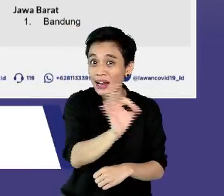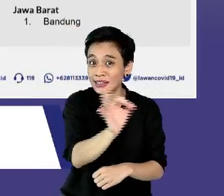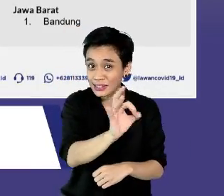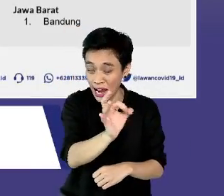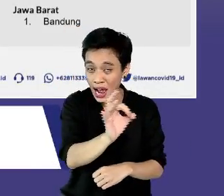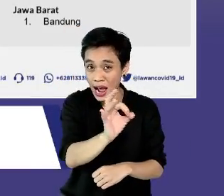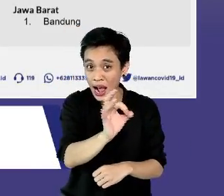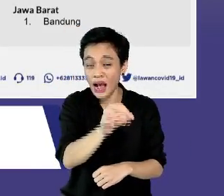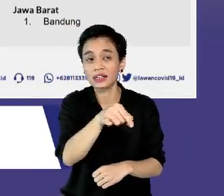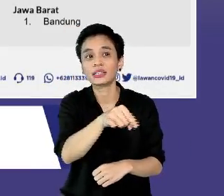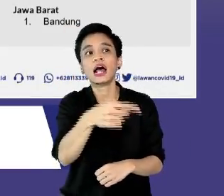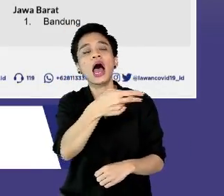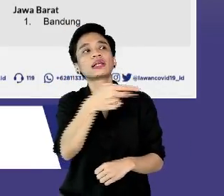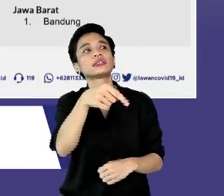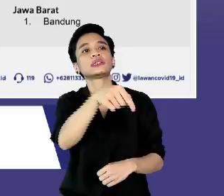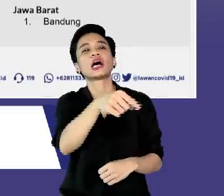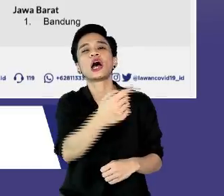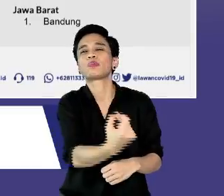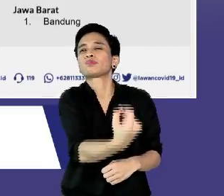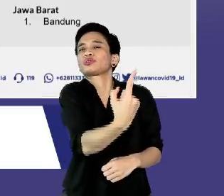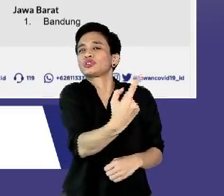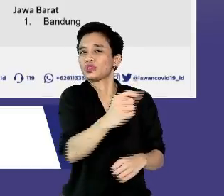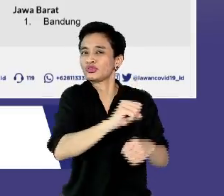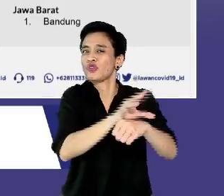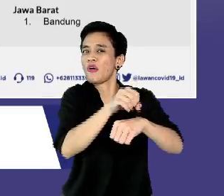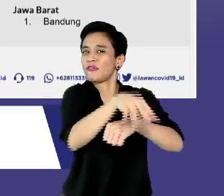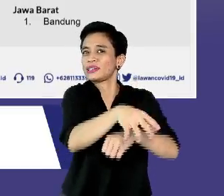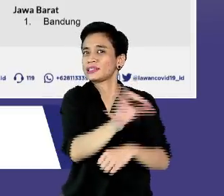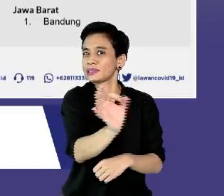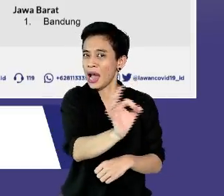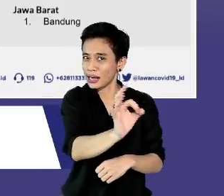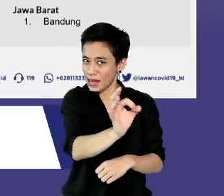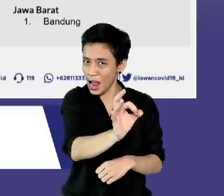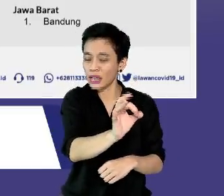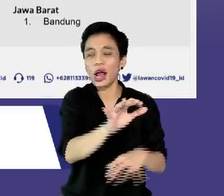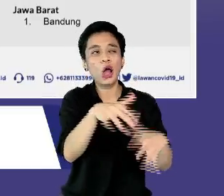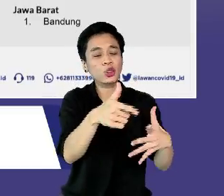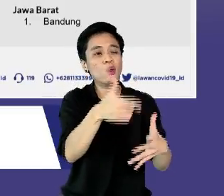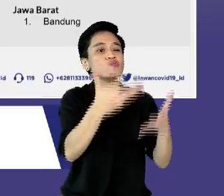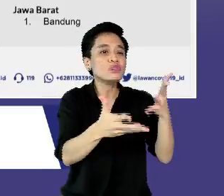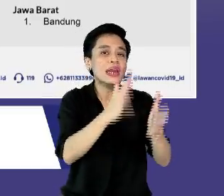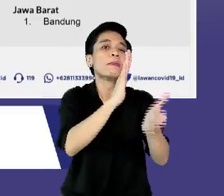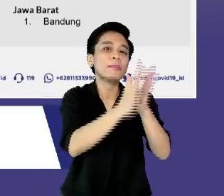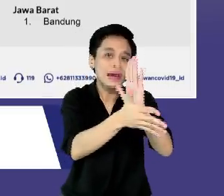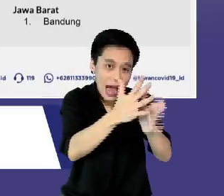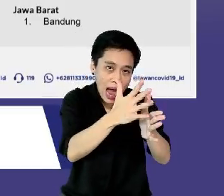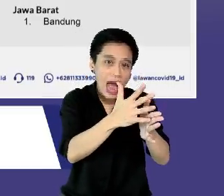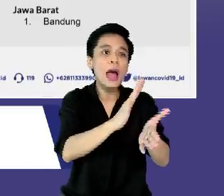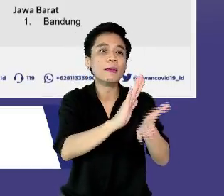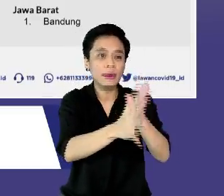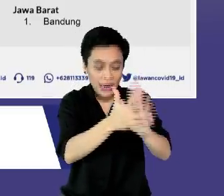arti, yaitu tidak tercatat kasus COVID-19 positif atau pernah terdapat